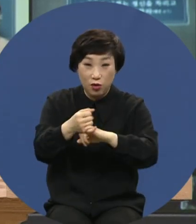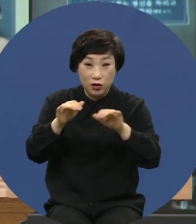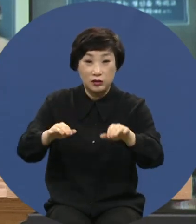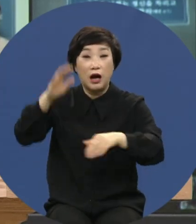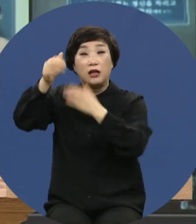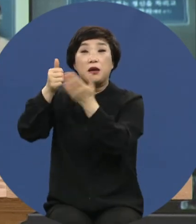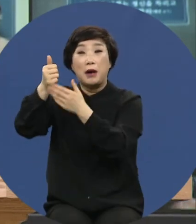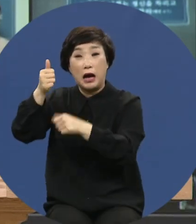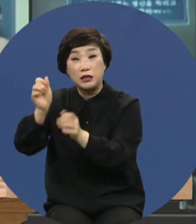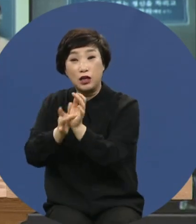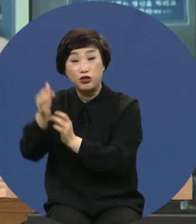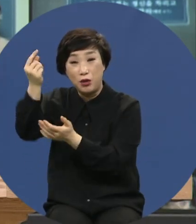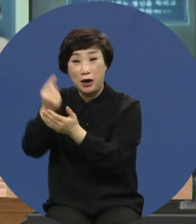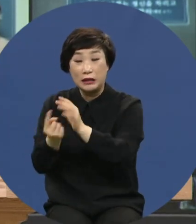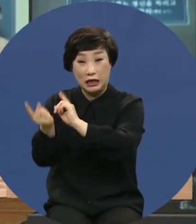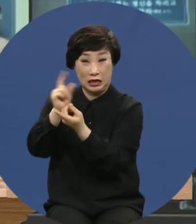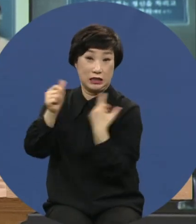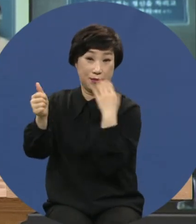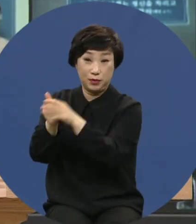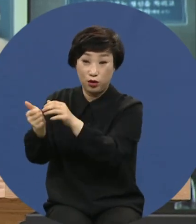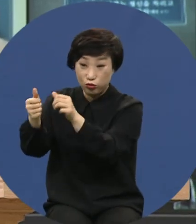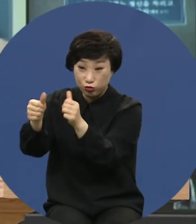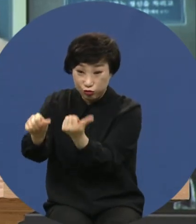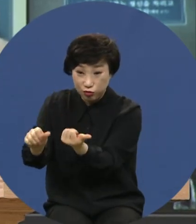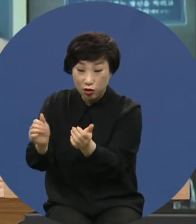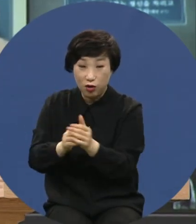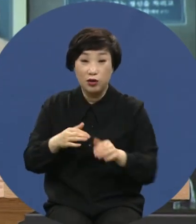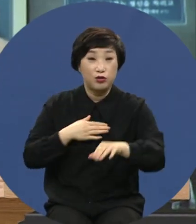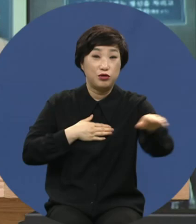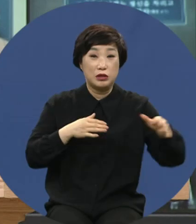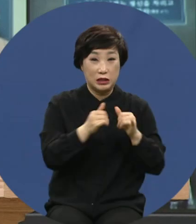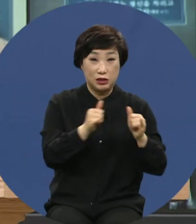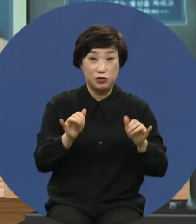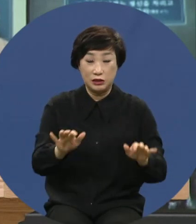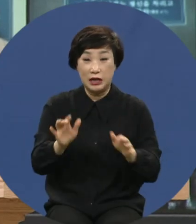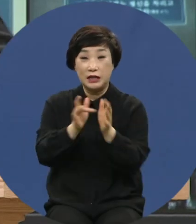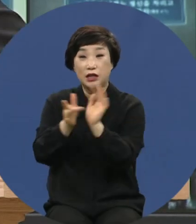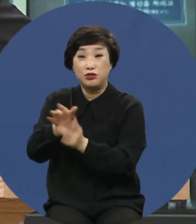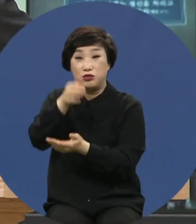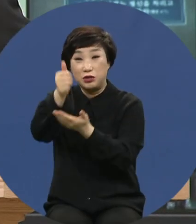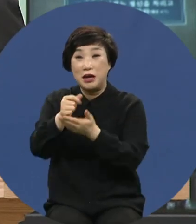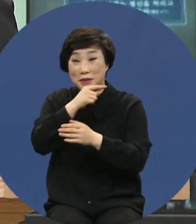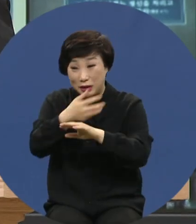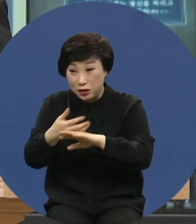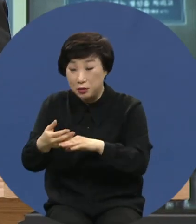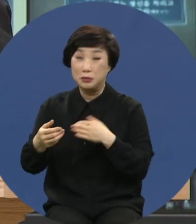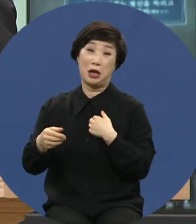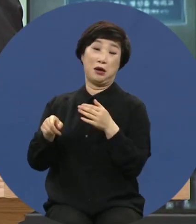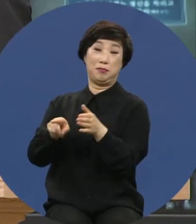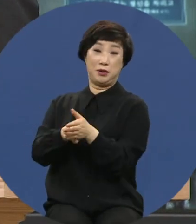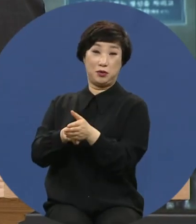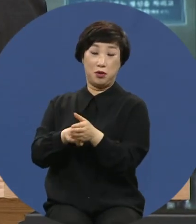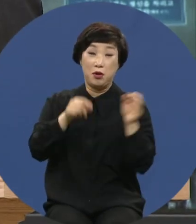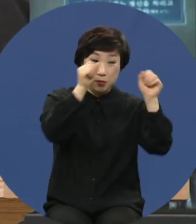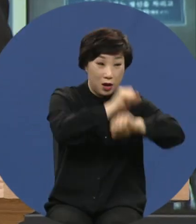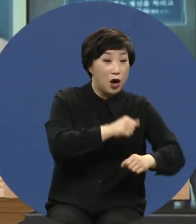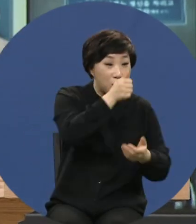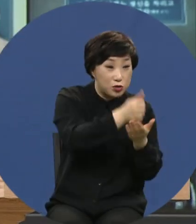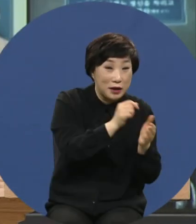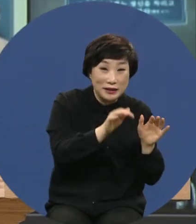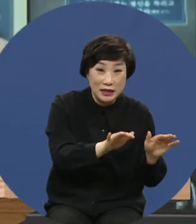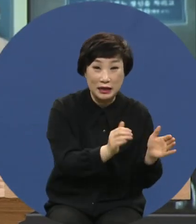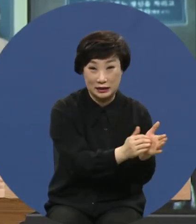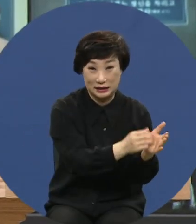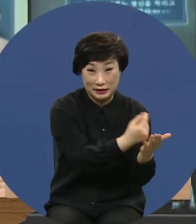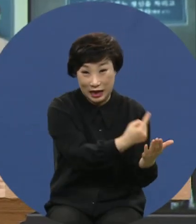아들이 대신 죽음으로 말미암아 인류는 예수의 피 흘리심을 믿음으로 멸망할 죄에서